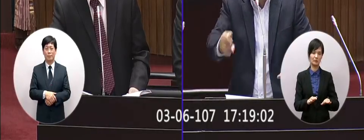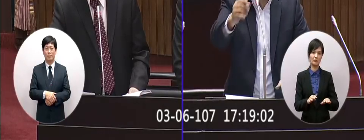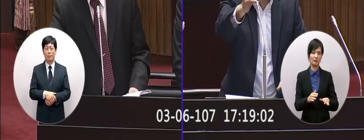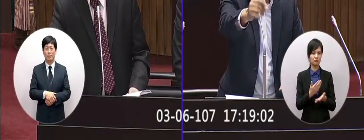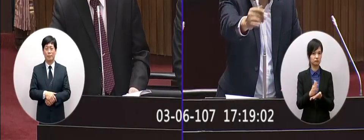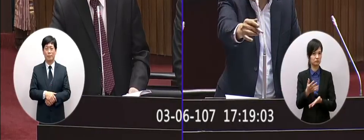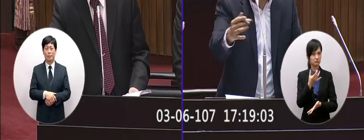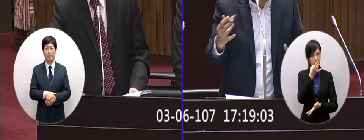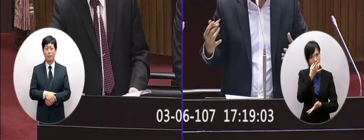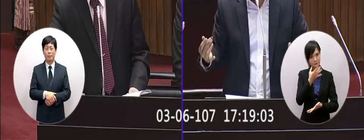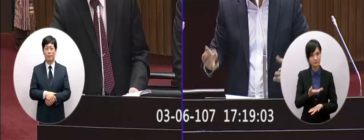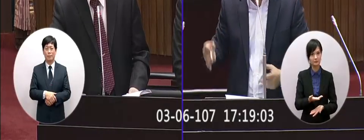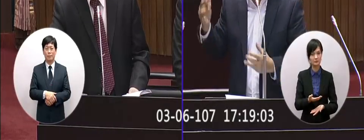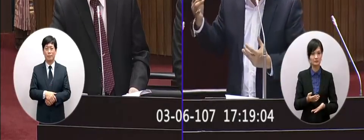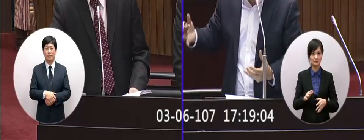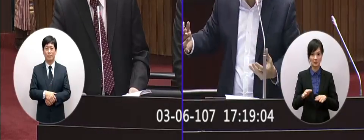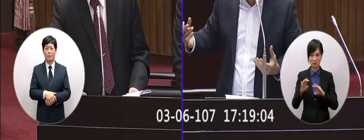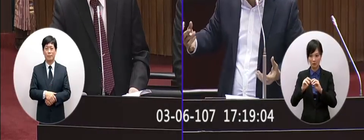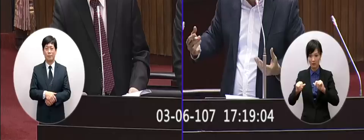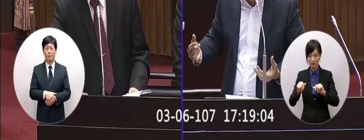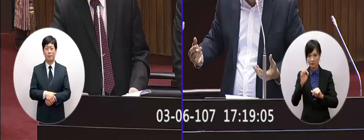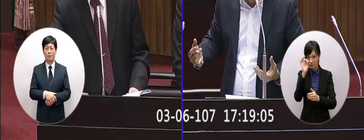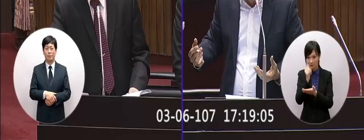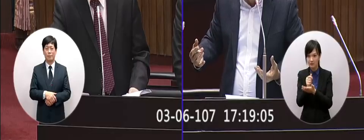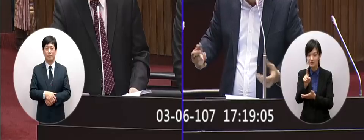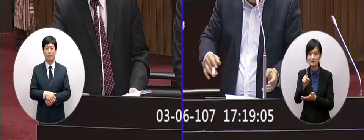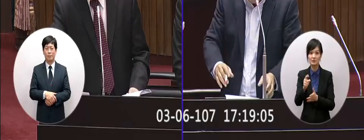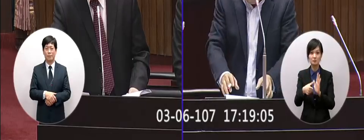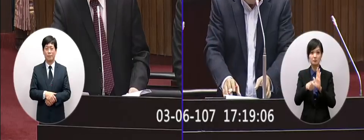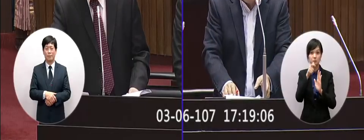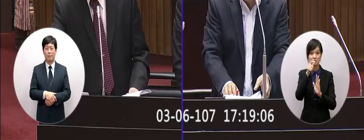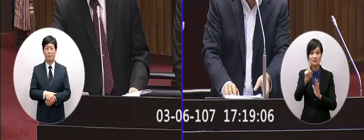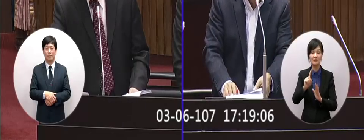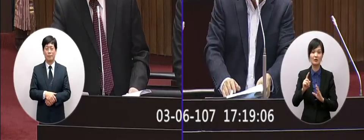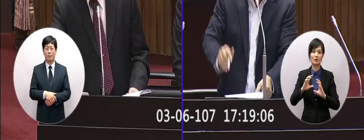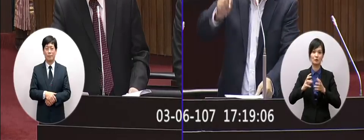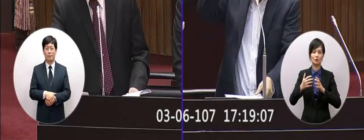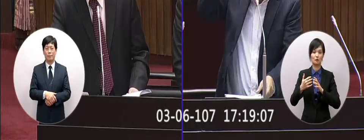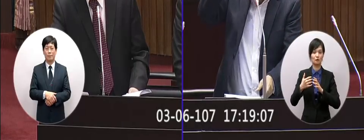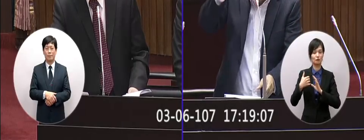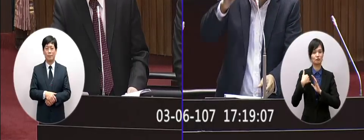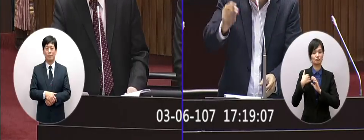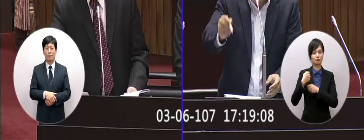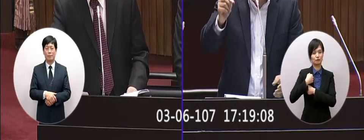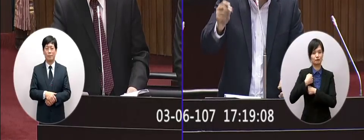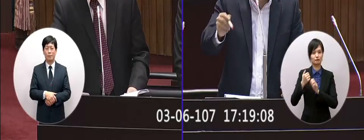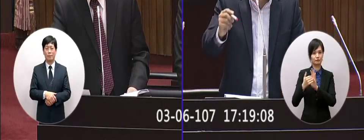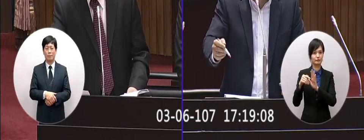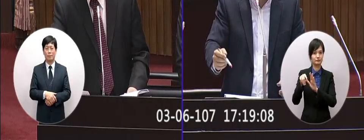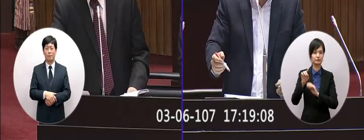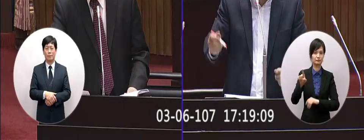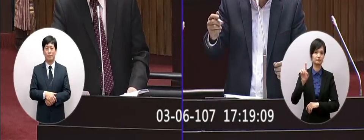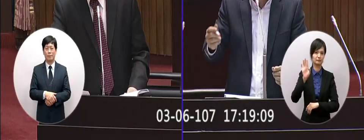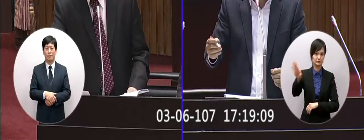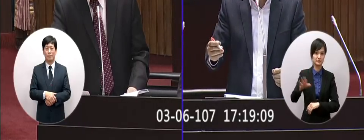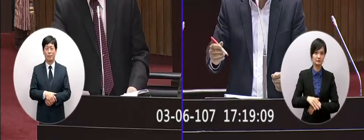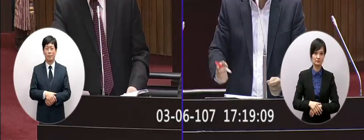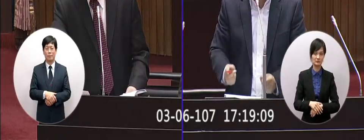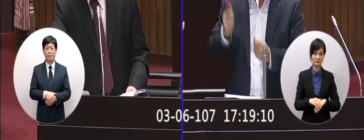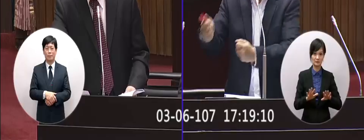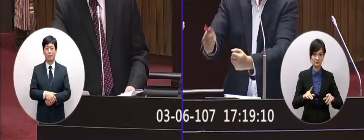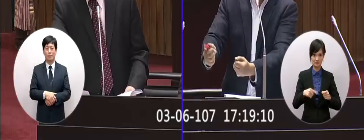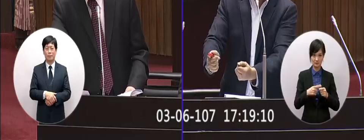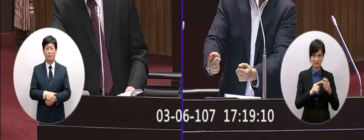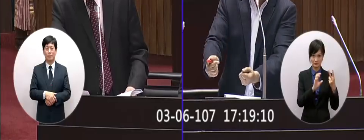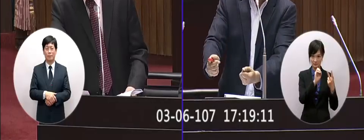长。因即摆去找了一块土地，讲叫做军备局的啦。哎，跟你讲吼，到今年2018年12月吼，